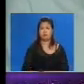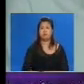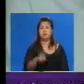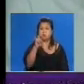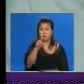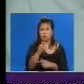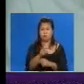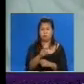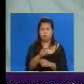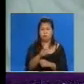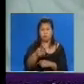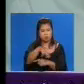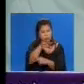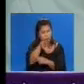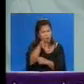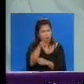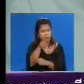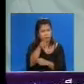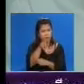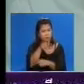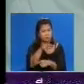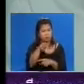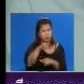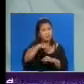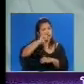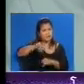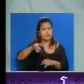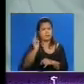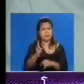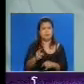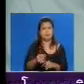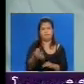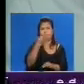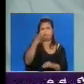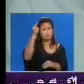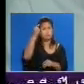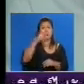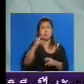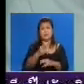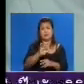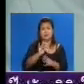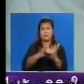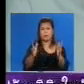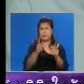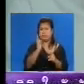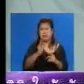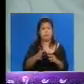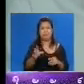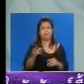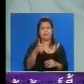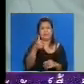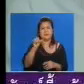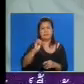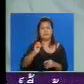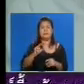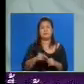ควบคุมไปแไerme้อยู่ใน ฝอบเกษทจำเป็เท่านั้น ปถ fing้ยามากเกินใส่ม acabaก็ไมดี คสัญ